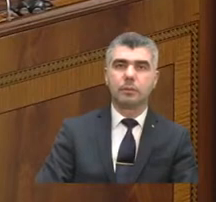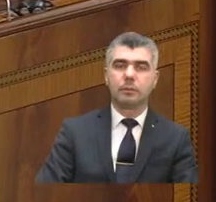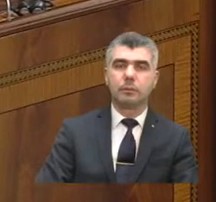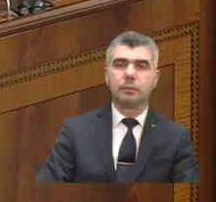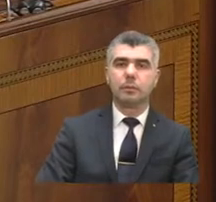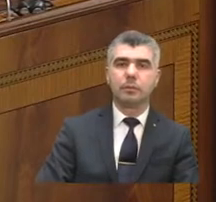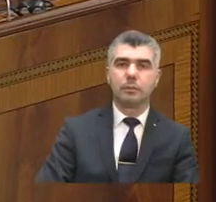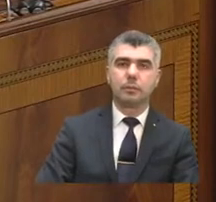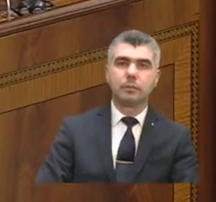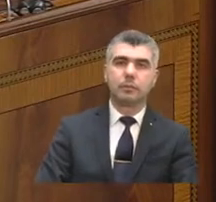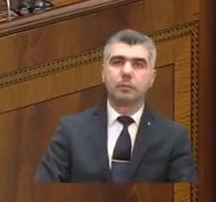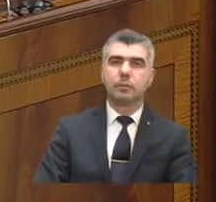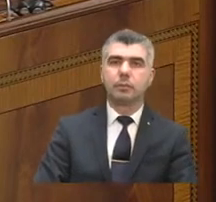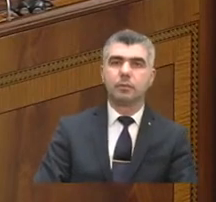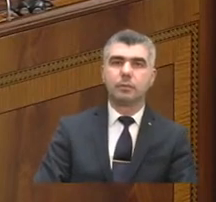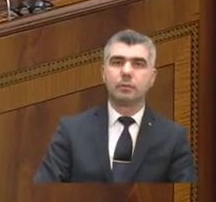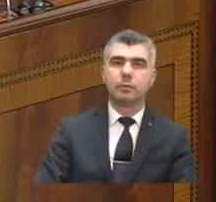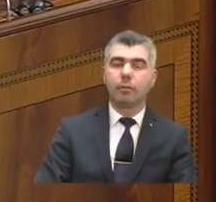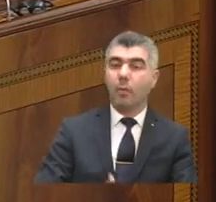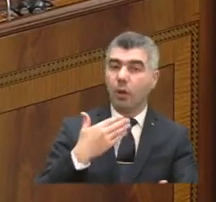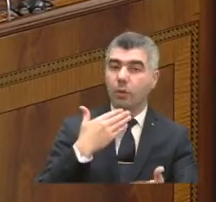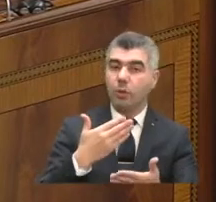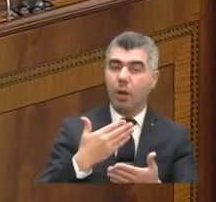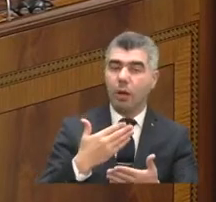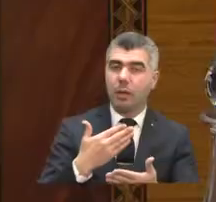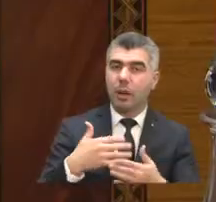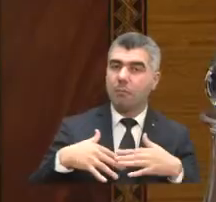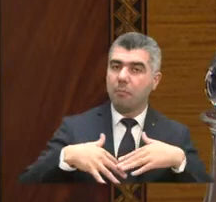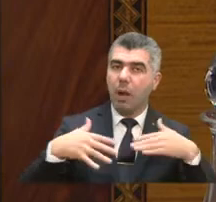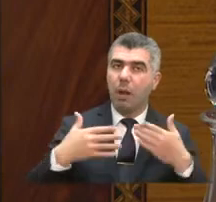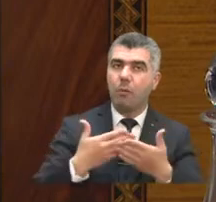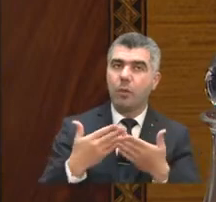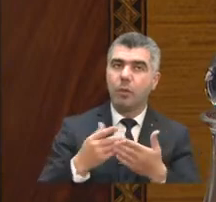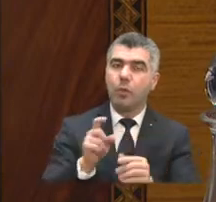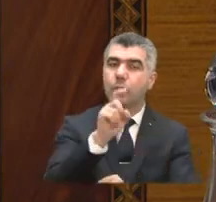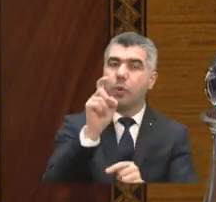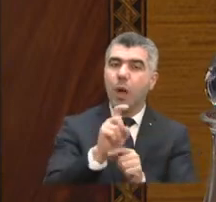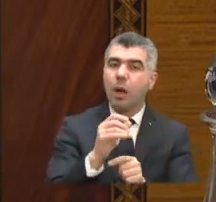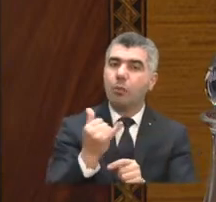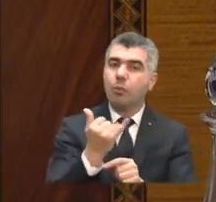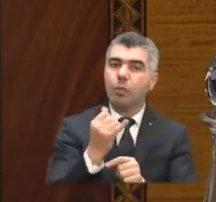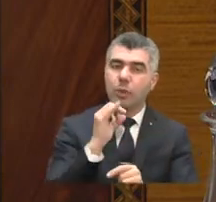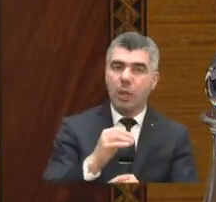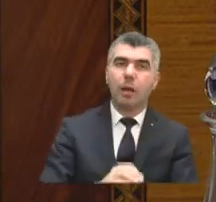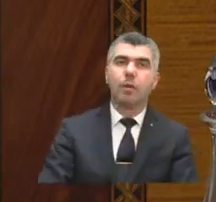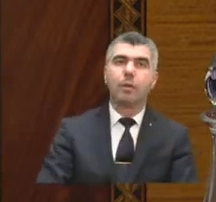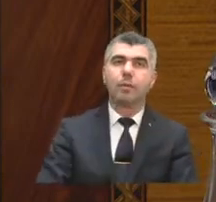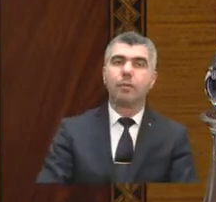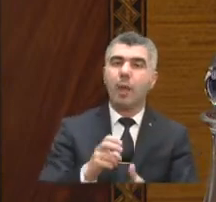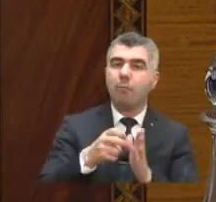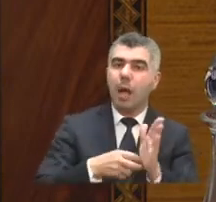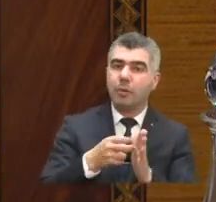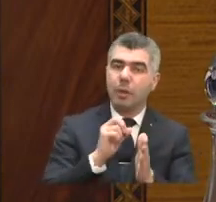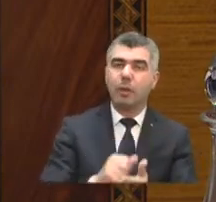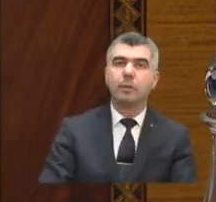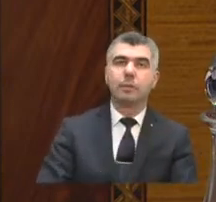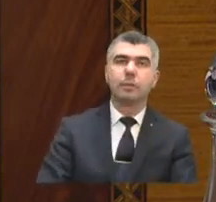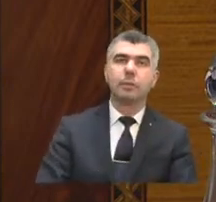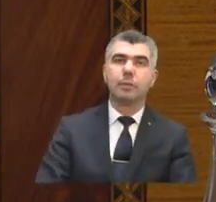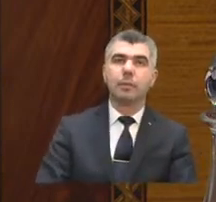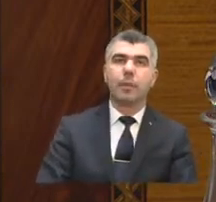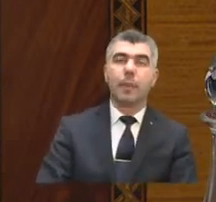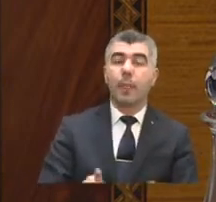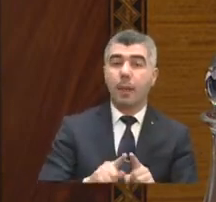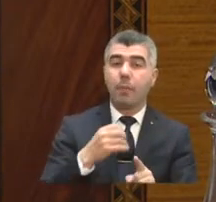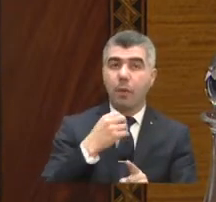بسم الله. شكرا السادة النواب المحترمين على هذين السؤالين المتعلقين بالنقل السككي. بغيت غير نذكر